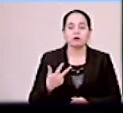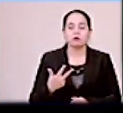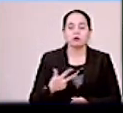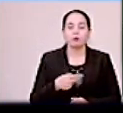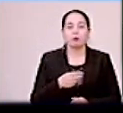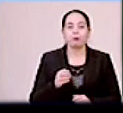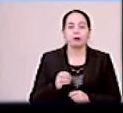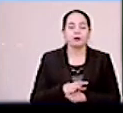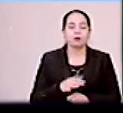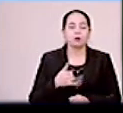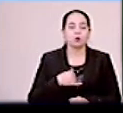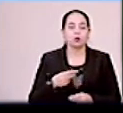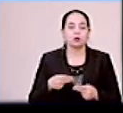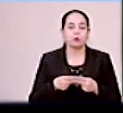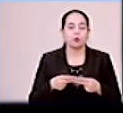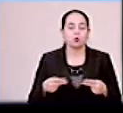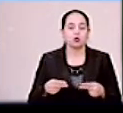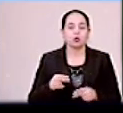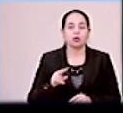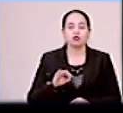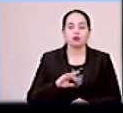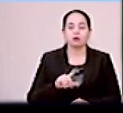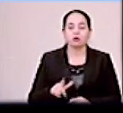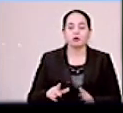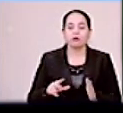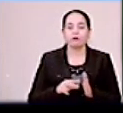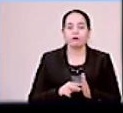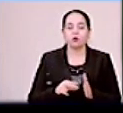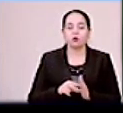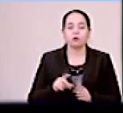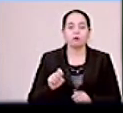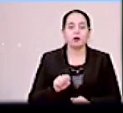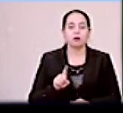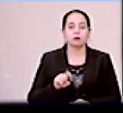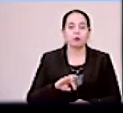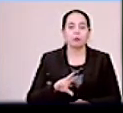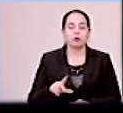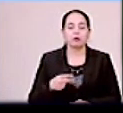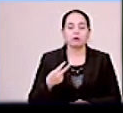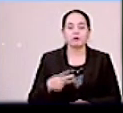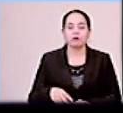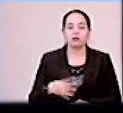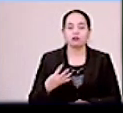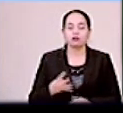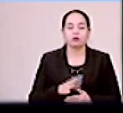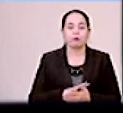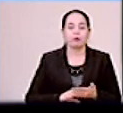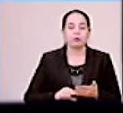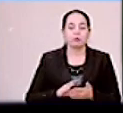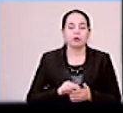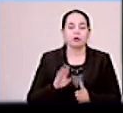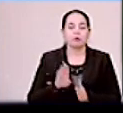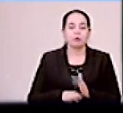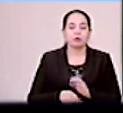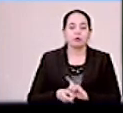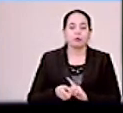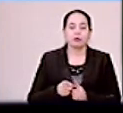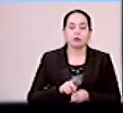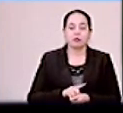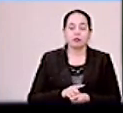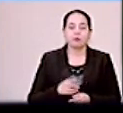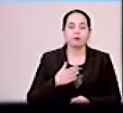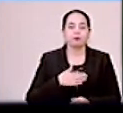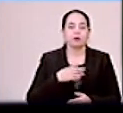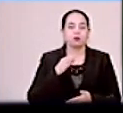15, и у нас получается в числителе 8, а знаменатель 24 переписали без изменения,